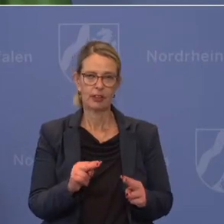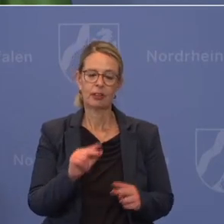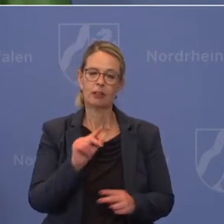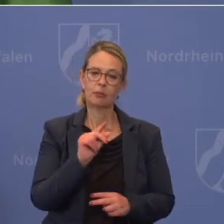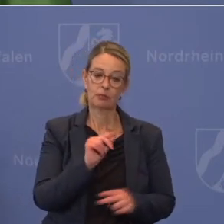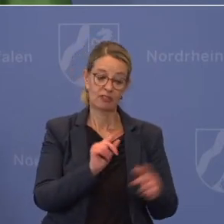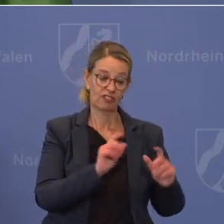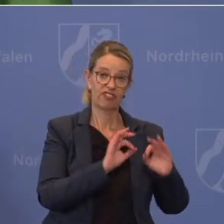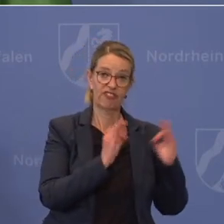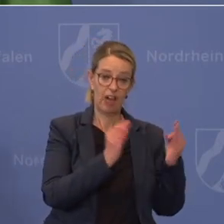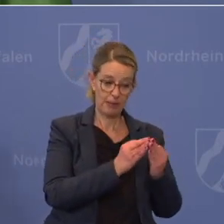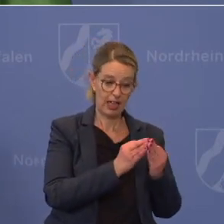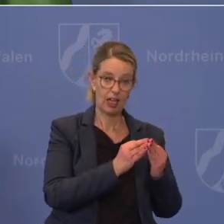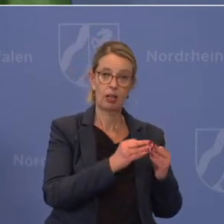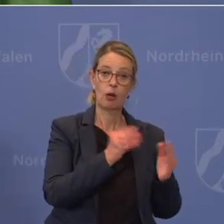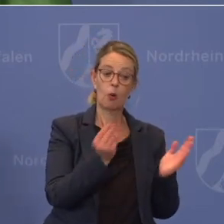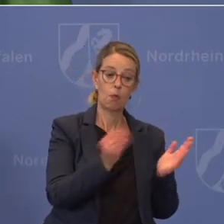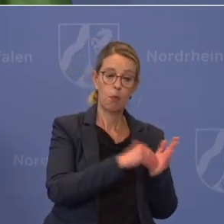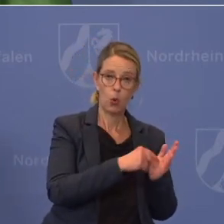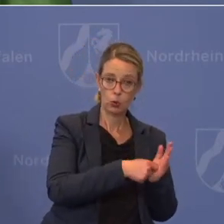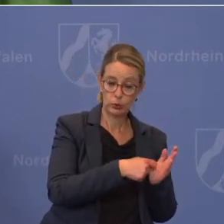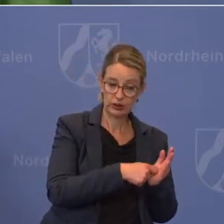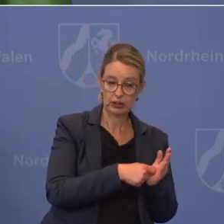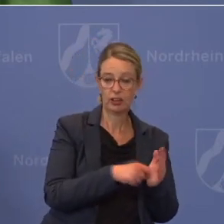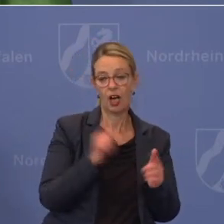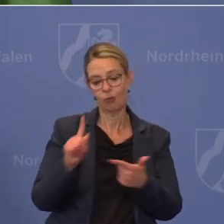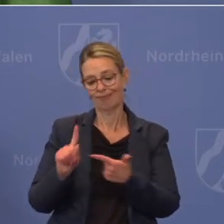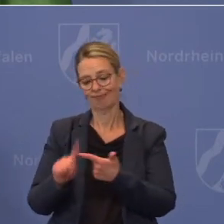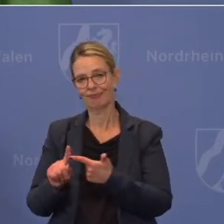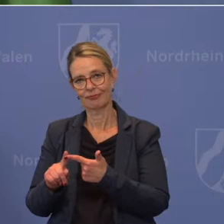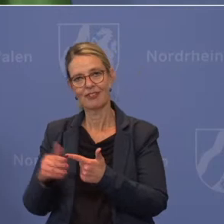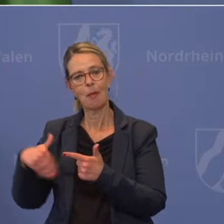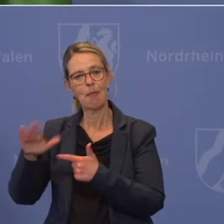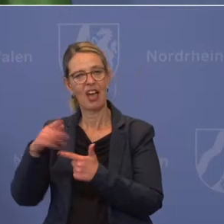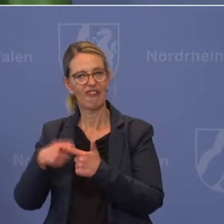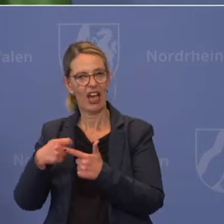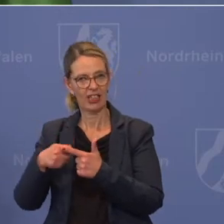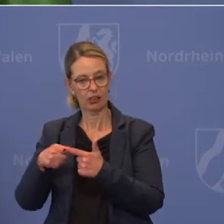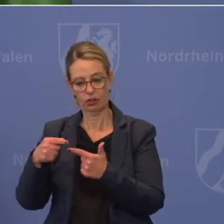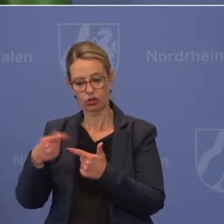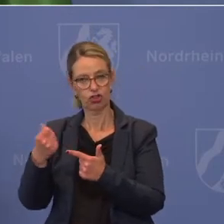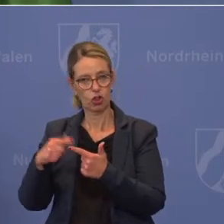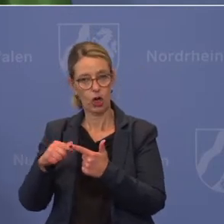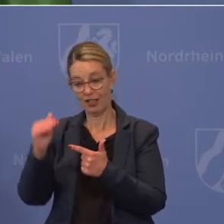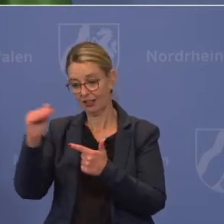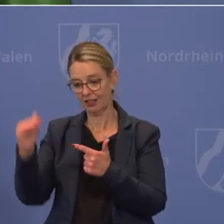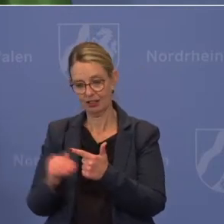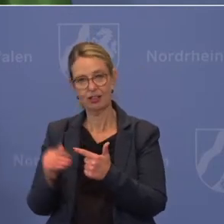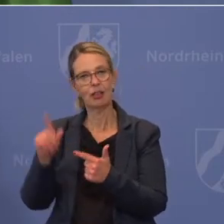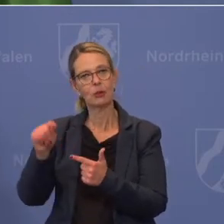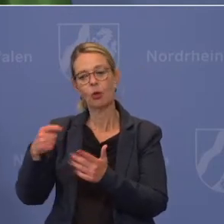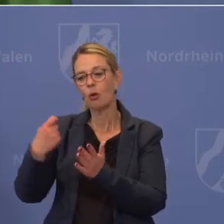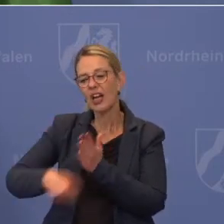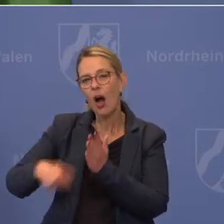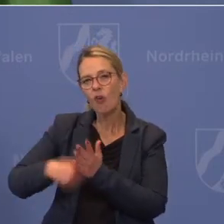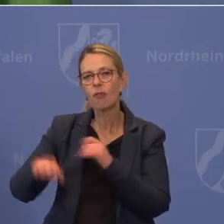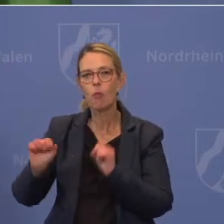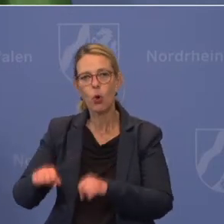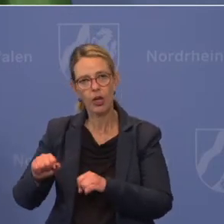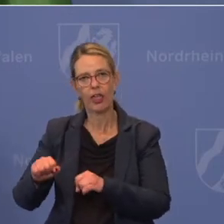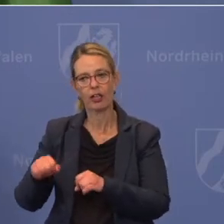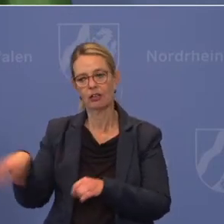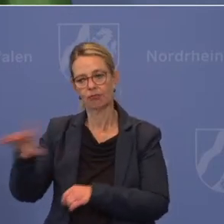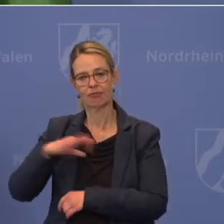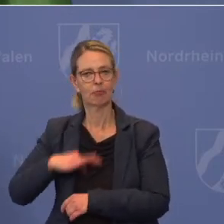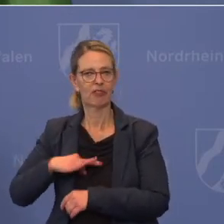dem Familienbonus wichtiger Beitrag, um die Konsumspielräume vor allen Dingen der Haushalte